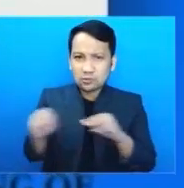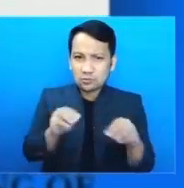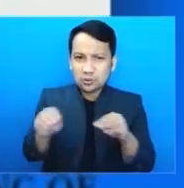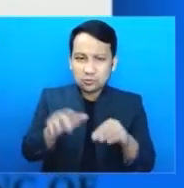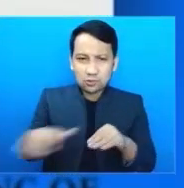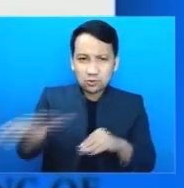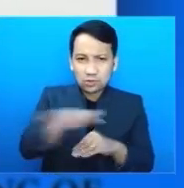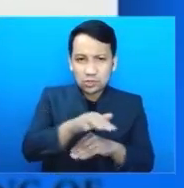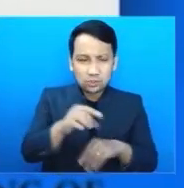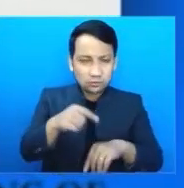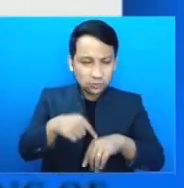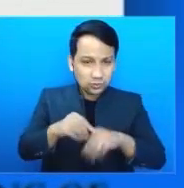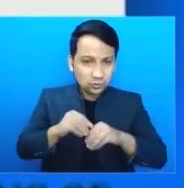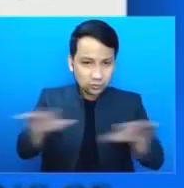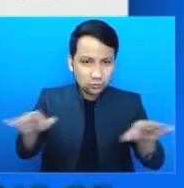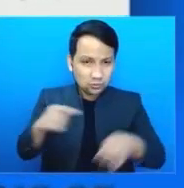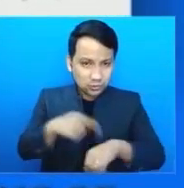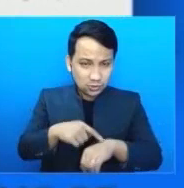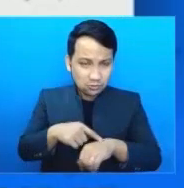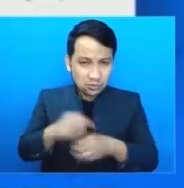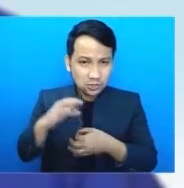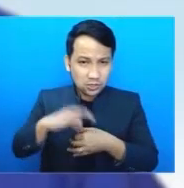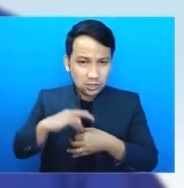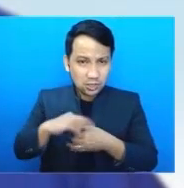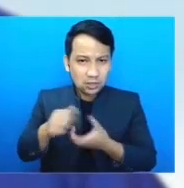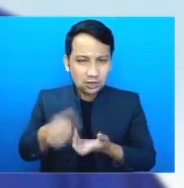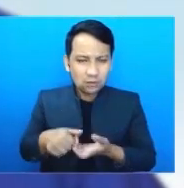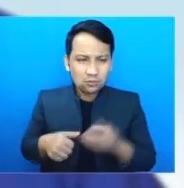ng eleksyon. Hindi lang ito nakakabahala,